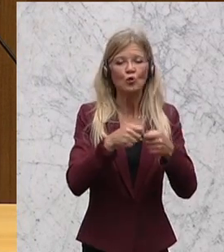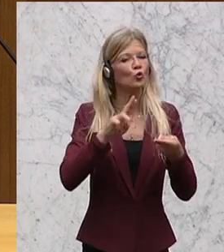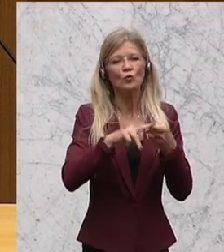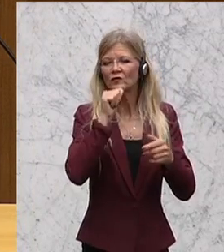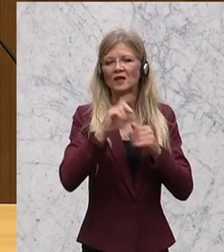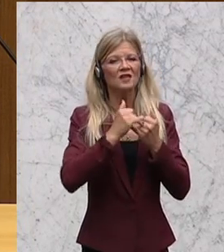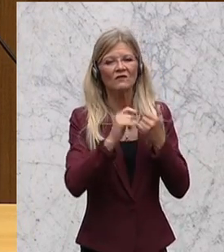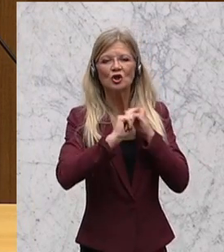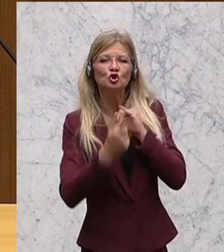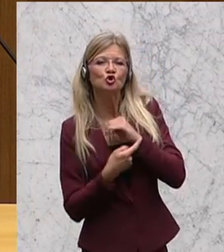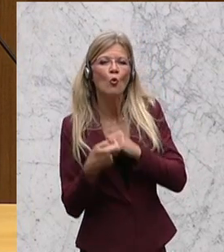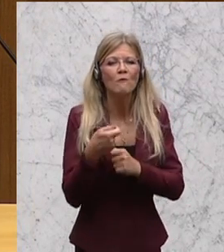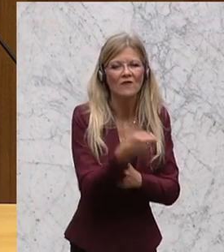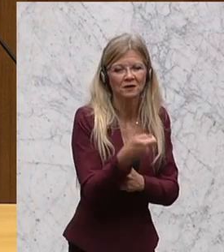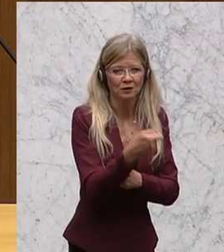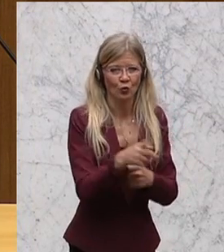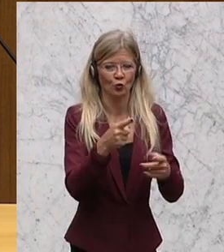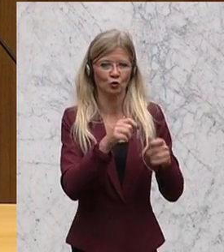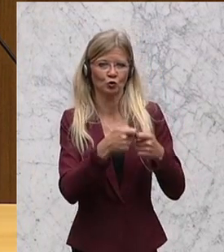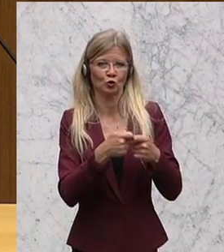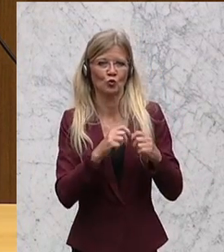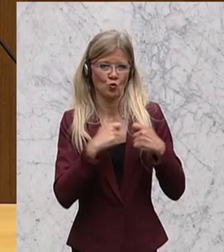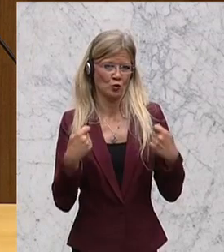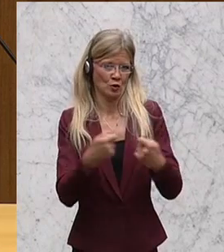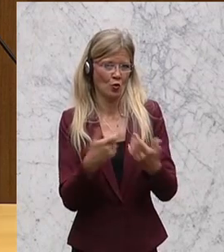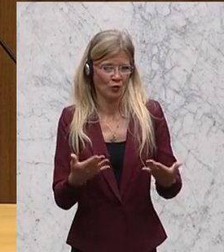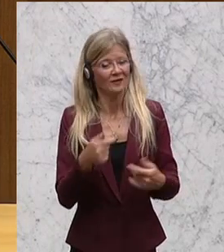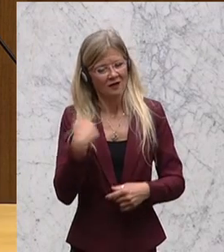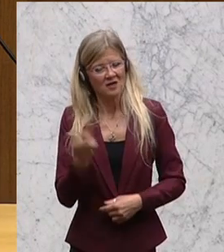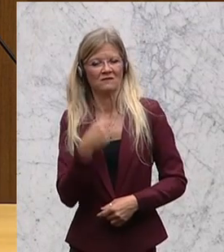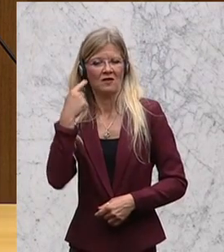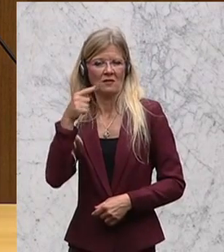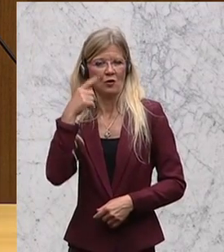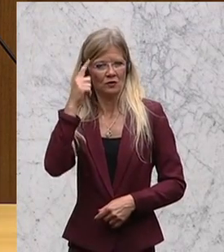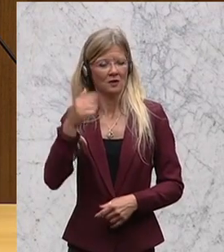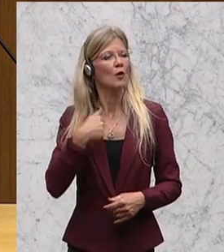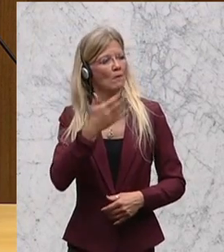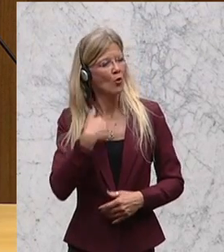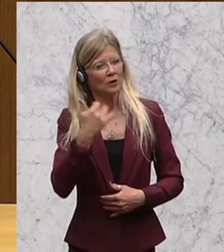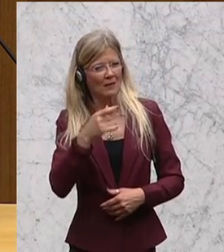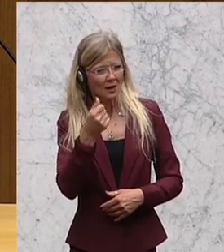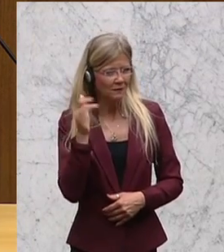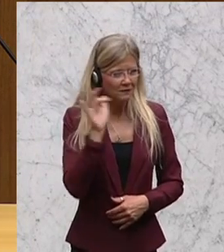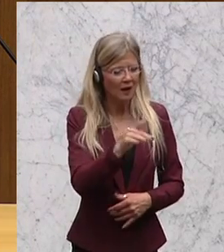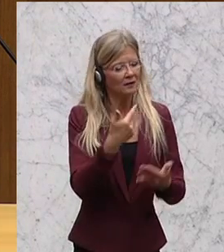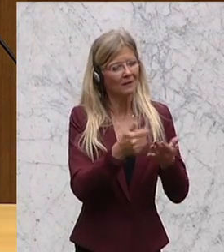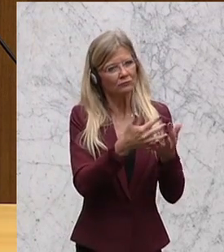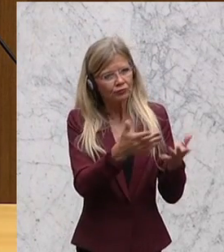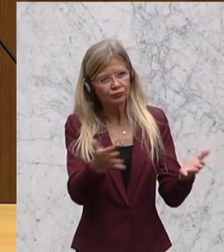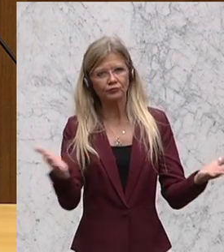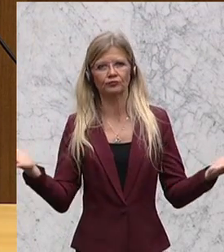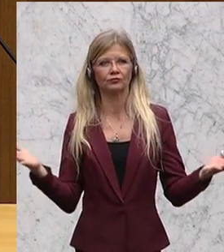in Zukunftsbereichen natürlich zusätzliche Mittel hineingeben, damit hier Entfaltung kommt. Wir wollen in anderen Bereichen